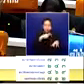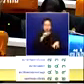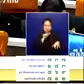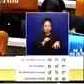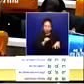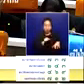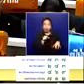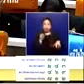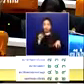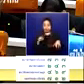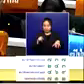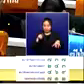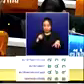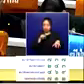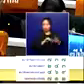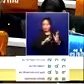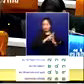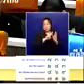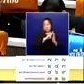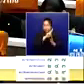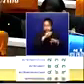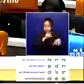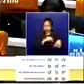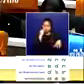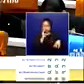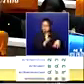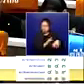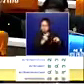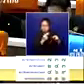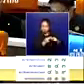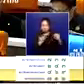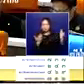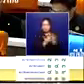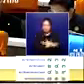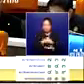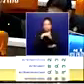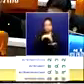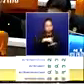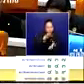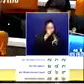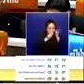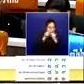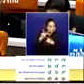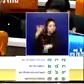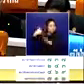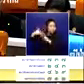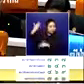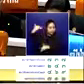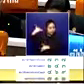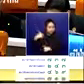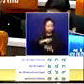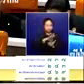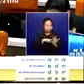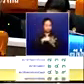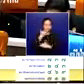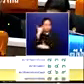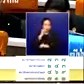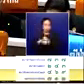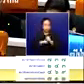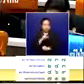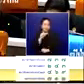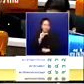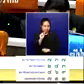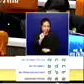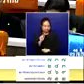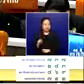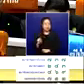บูลสงครามที่จังหวัดเชียงรายก็ถูกเปลี่ยนเป็นศูนย์เรียนรู้ทางประวัติศาสตร์ยุทธศาสตร์ชาติ20ปีก็เป็นอี